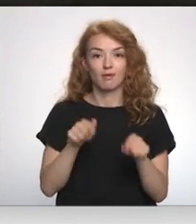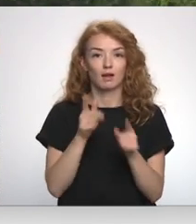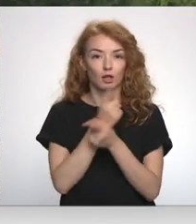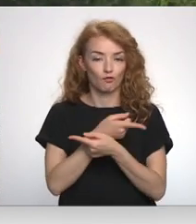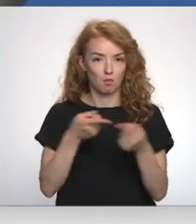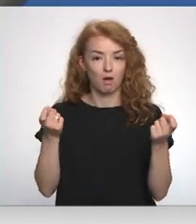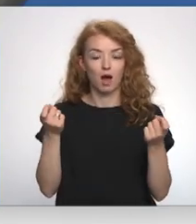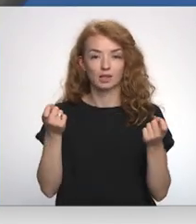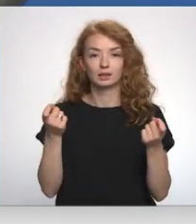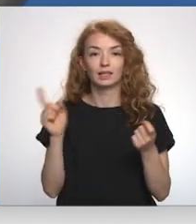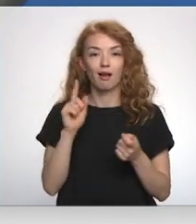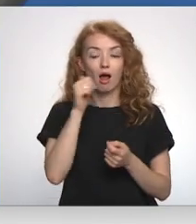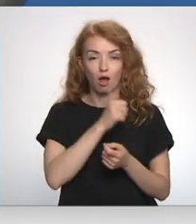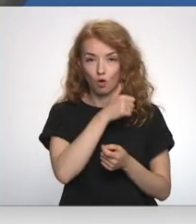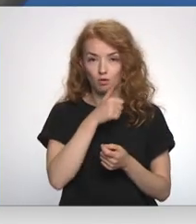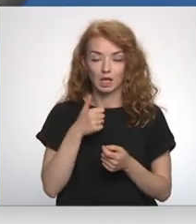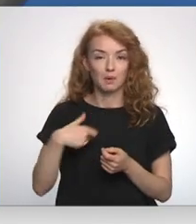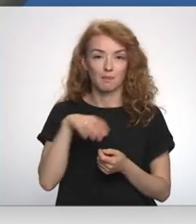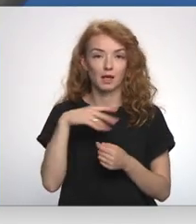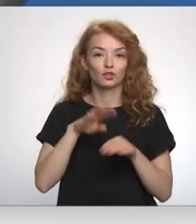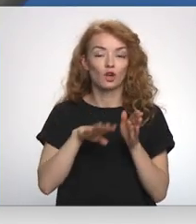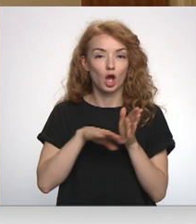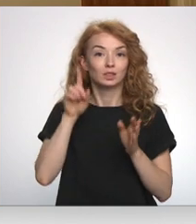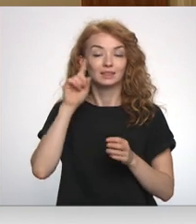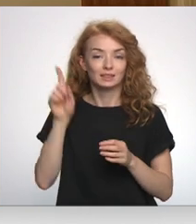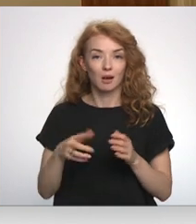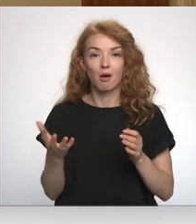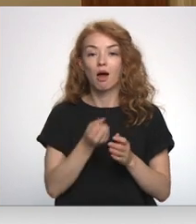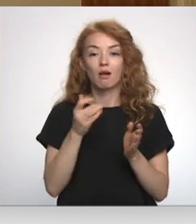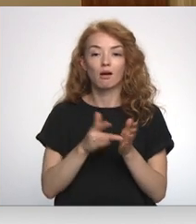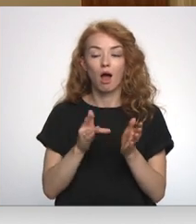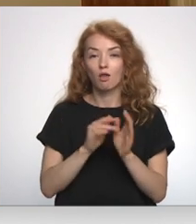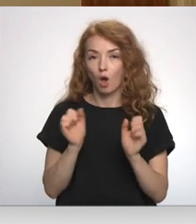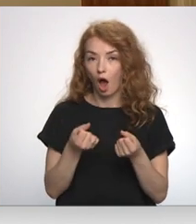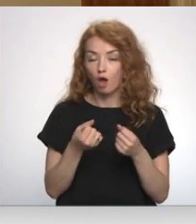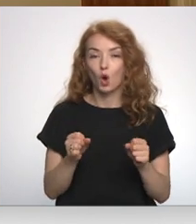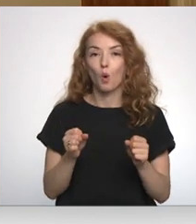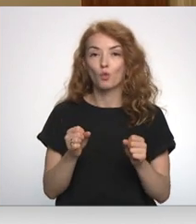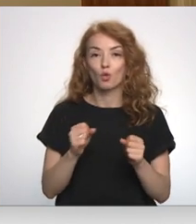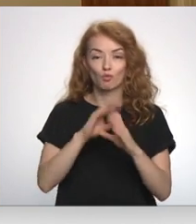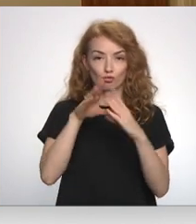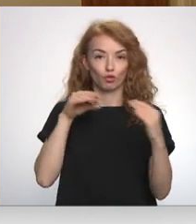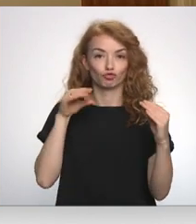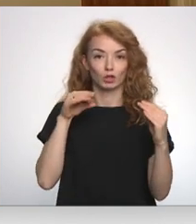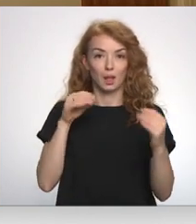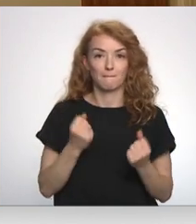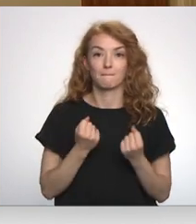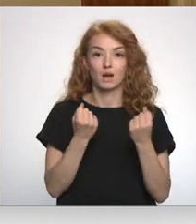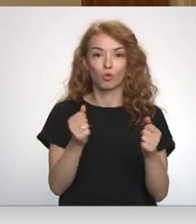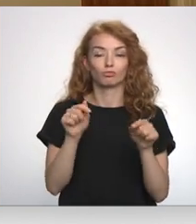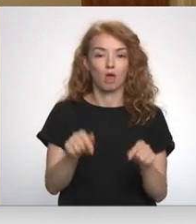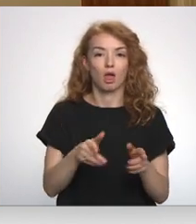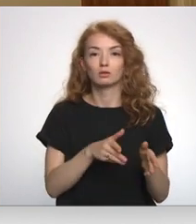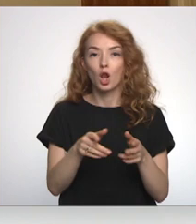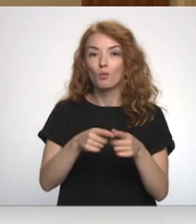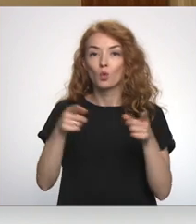informācija ir anonīma, mēs vienkārši zinām, ar kādu ātrumu transports brauc konkrētajā ceļa posmā,